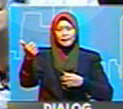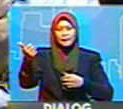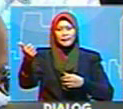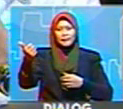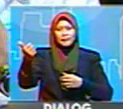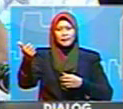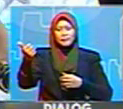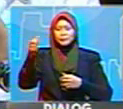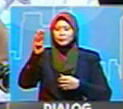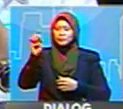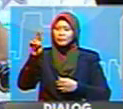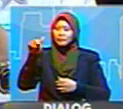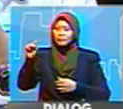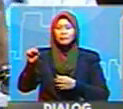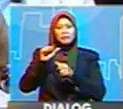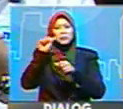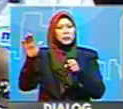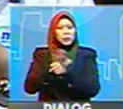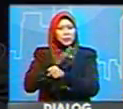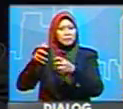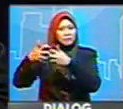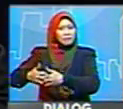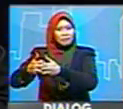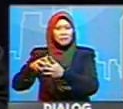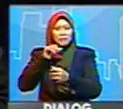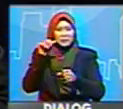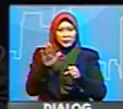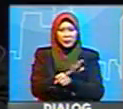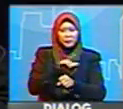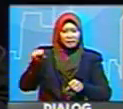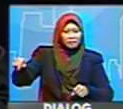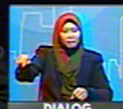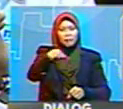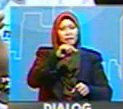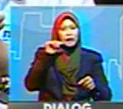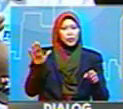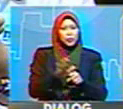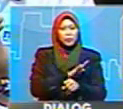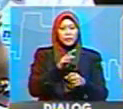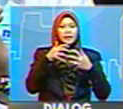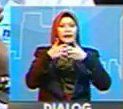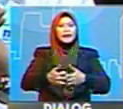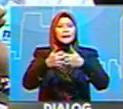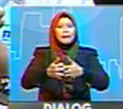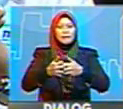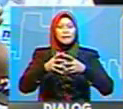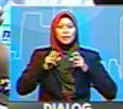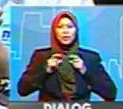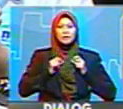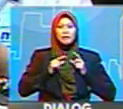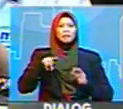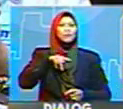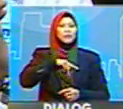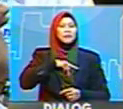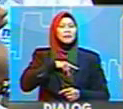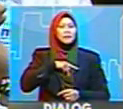Kedah pertuban peladang kilang pban peladang pun tidak mencukupi di Kedah contoh dan kilang-kilang swasta ini yang dipunyai oleh pihak swasta